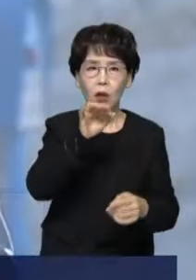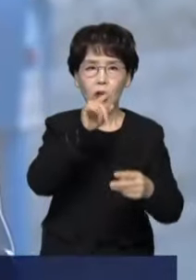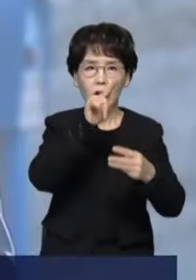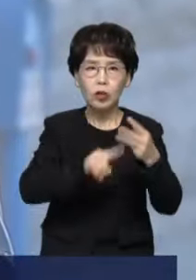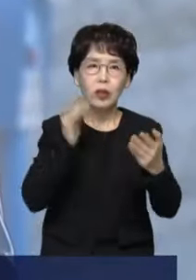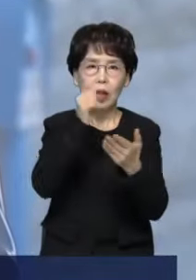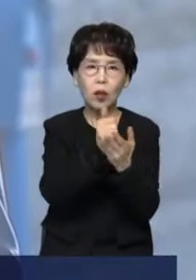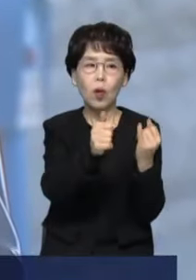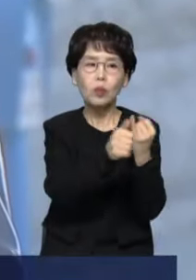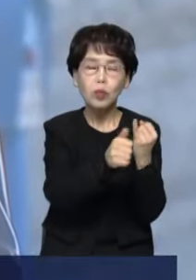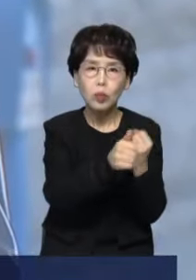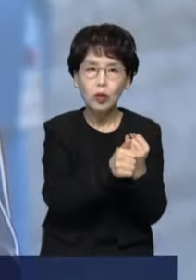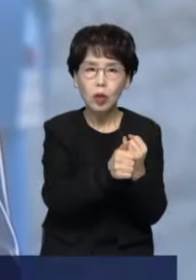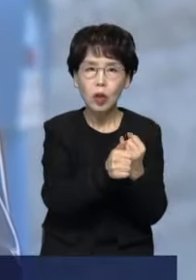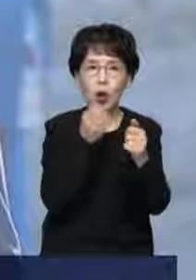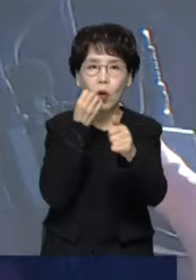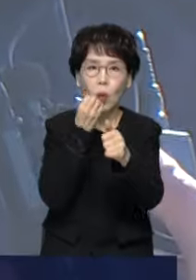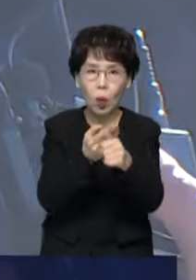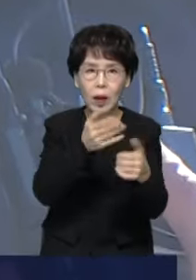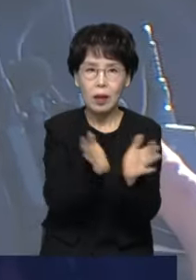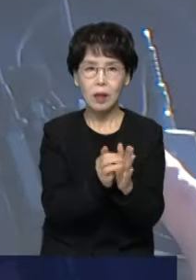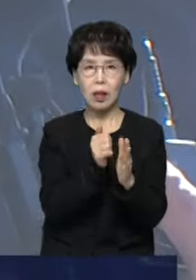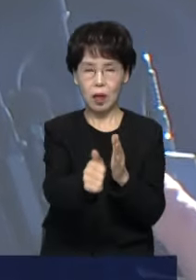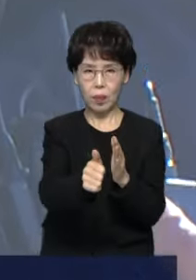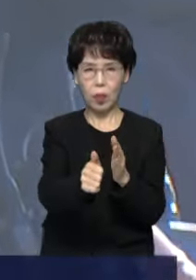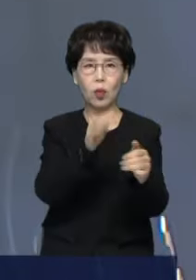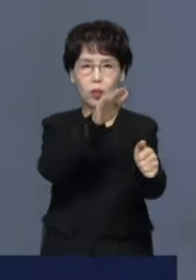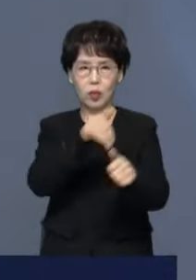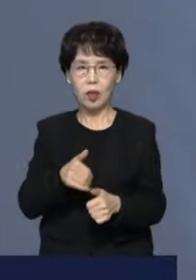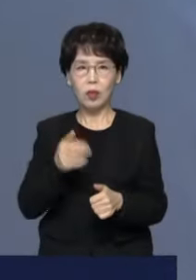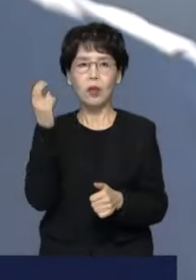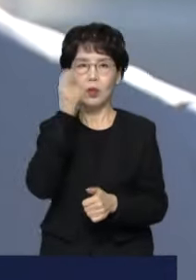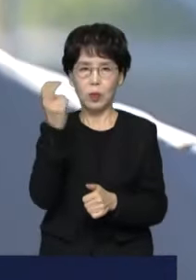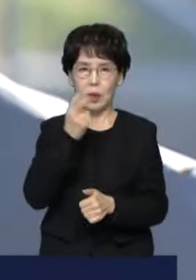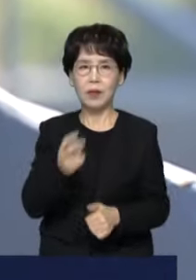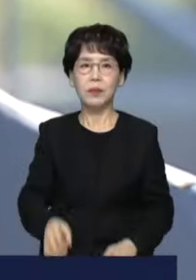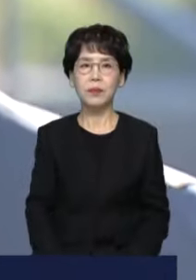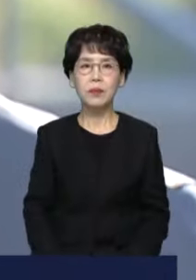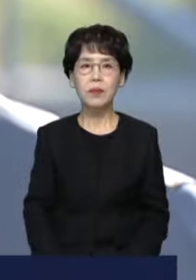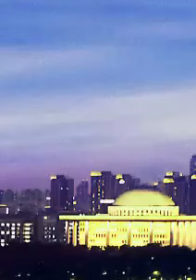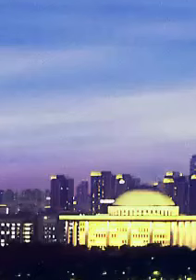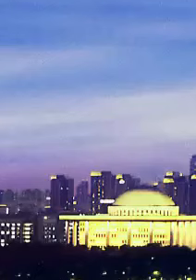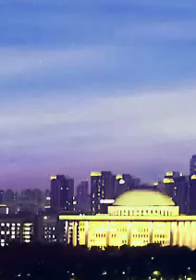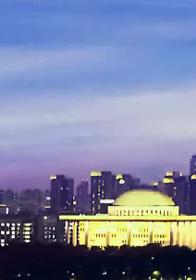고발한 단체의 대표도 고발인 조사에 출석했습니다. SBS 한성희입니다.